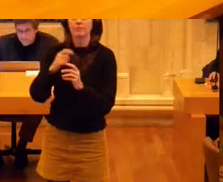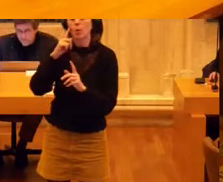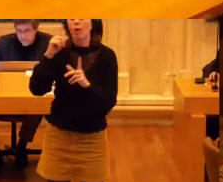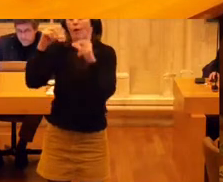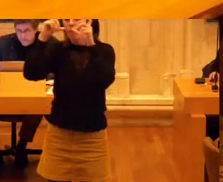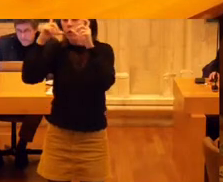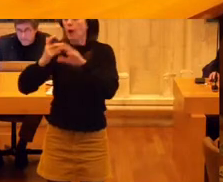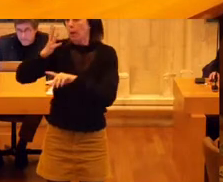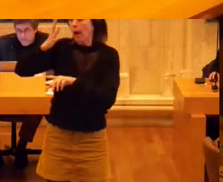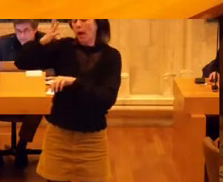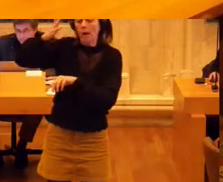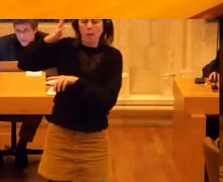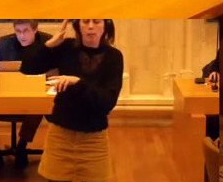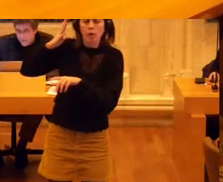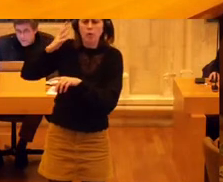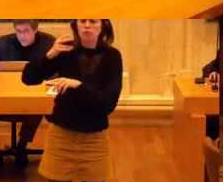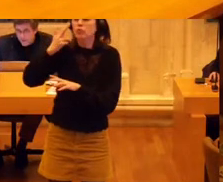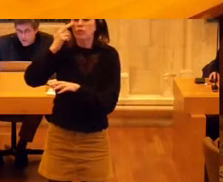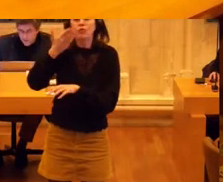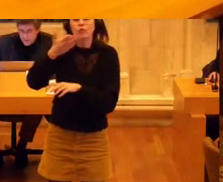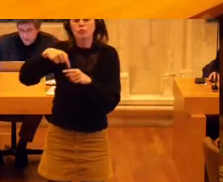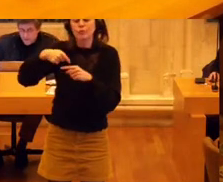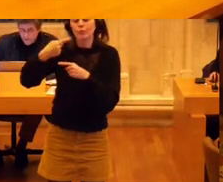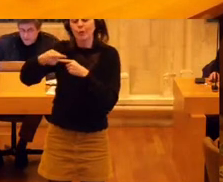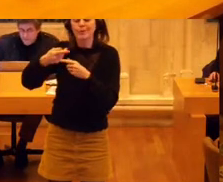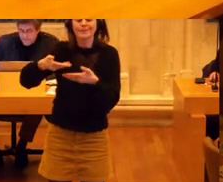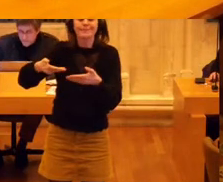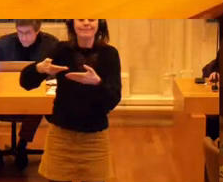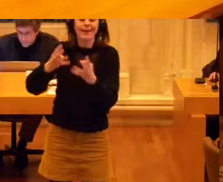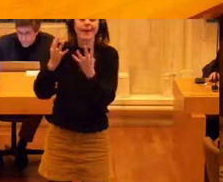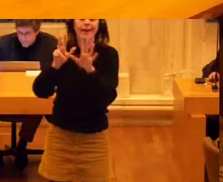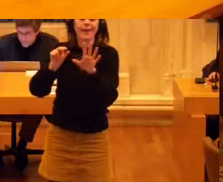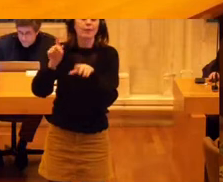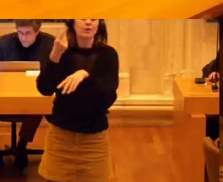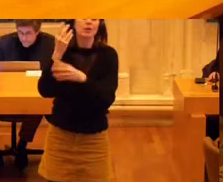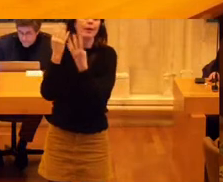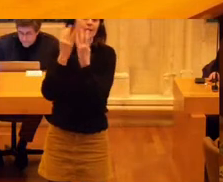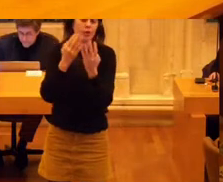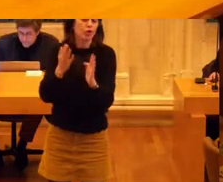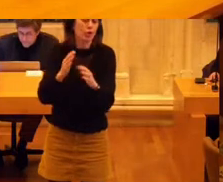d'époque, c'est dans le cadre, vous avez vu, du 80e anniversaire. Pas de questions, adopté.